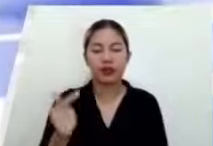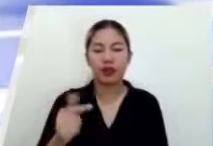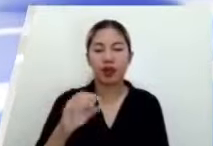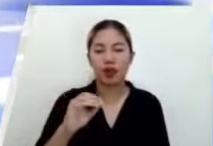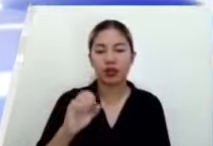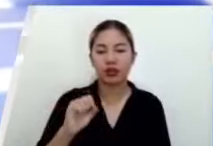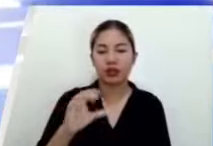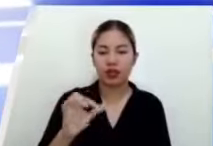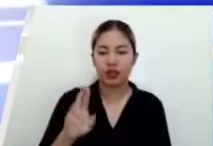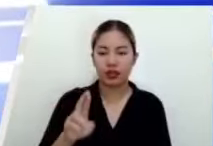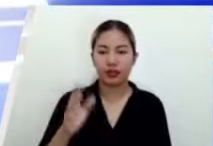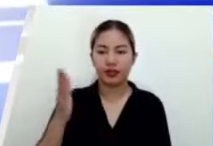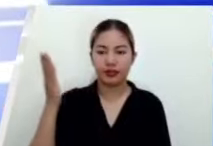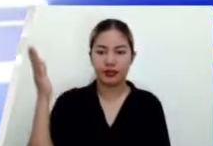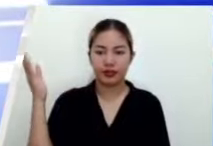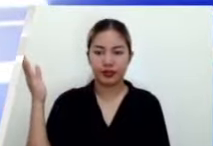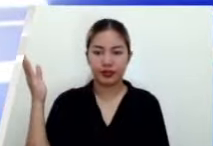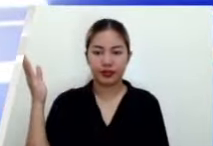Oscar!